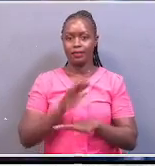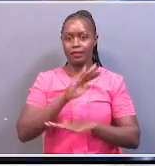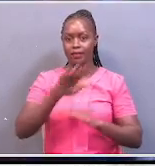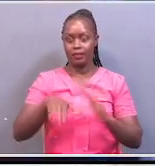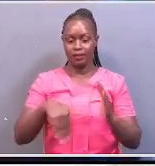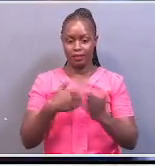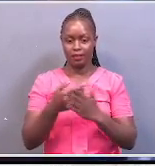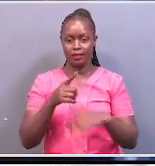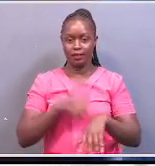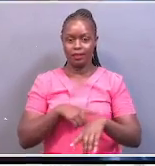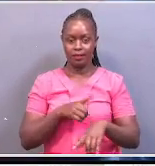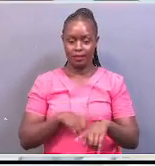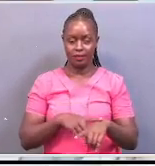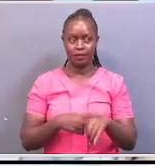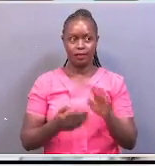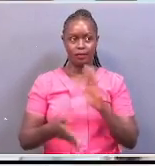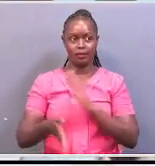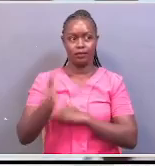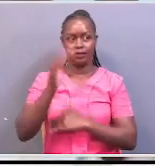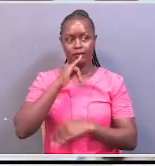Na ende shode.